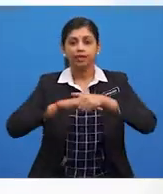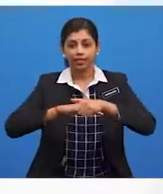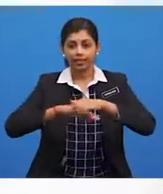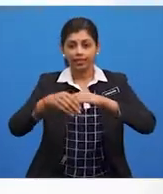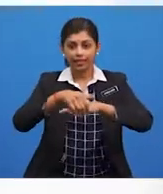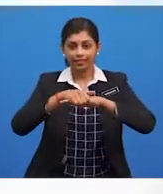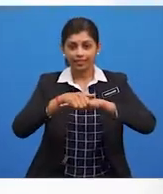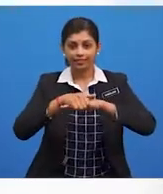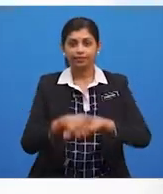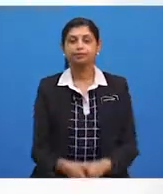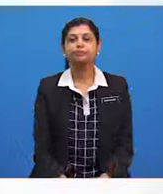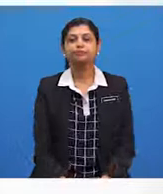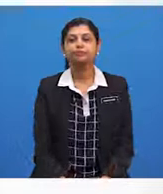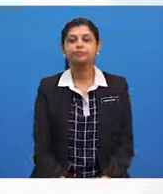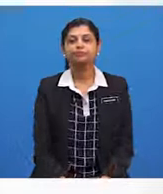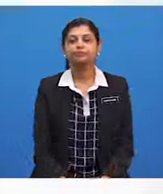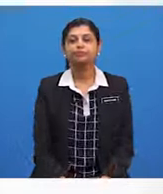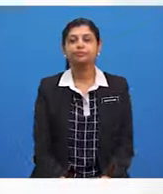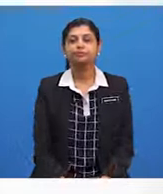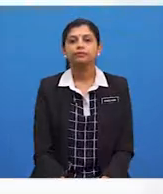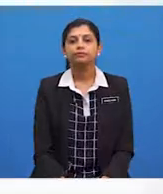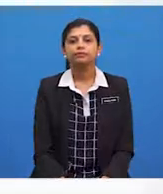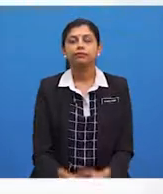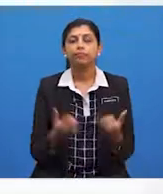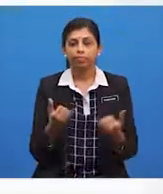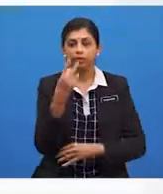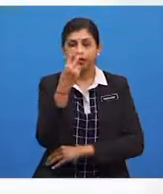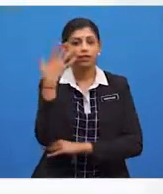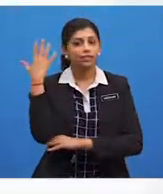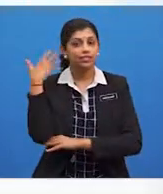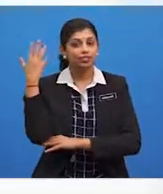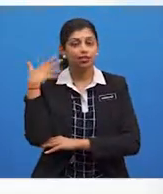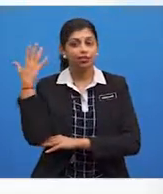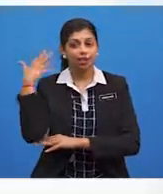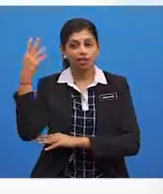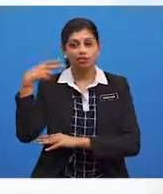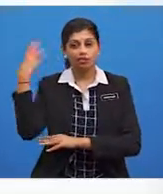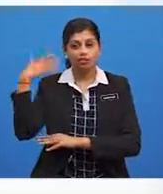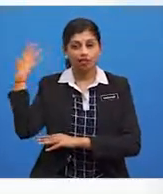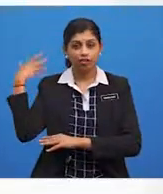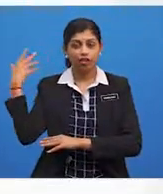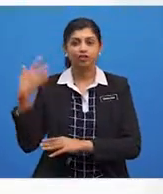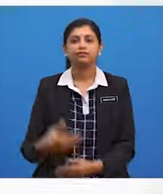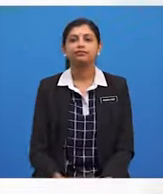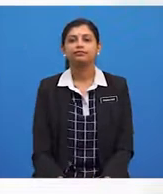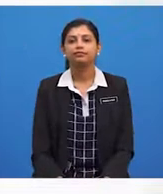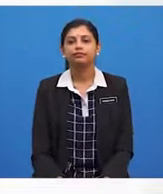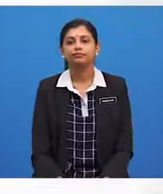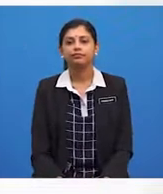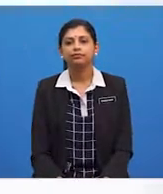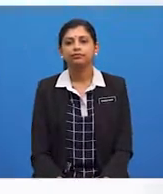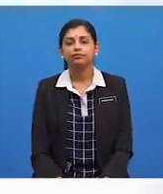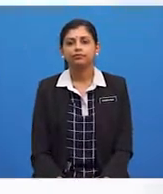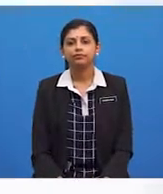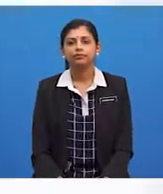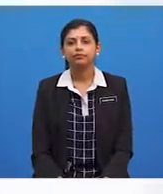Para pelajar sekalian, seterusnya mari kita lihat sejarah penggubalan perlembagaan negara kita dengan lebih